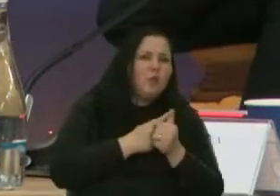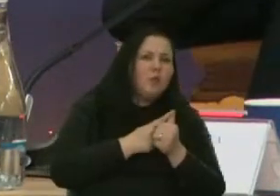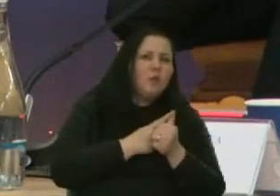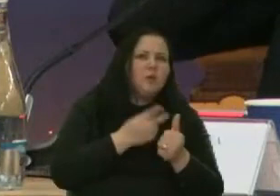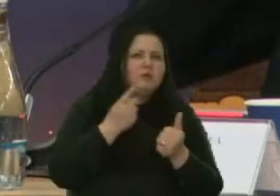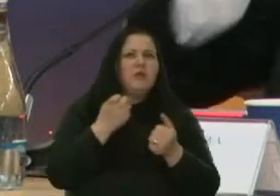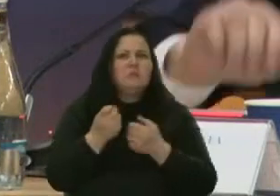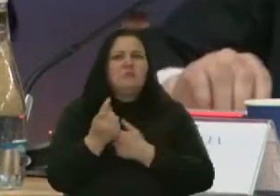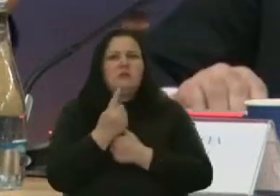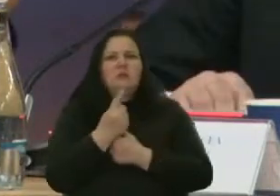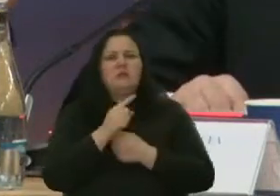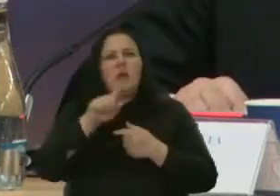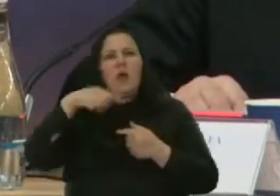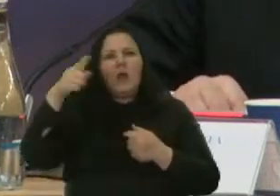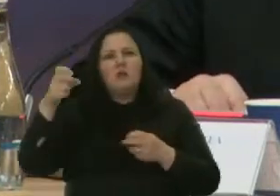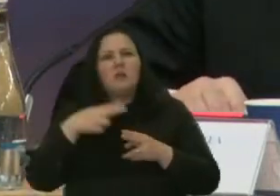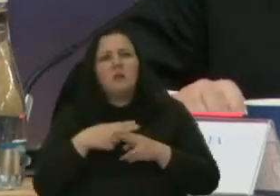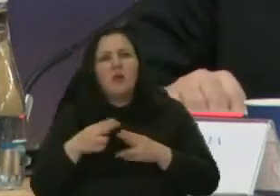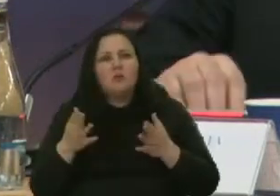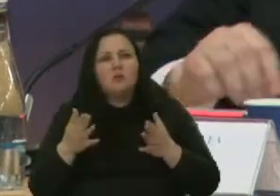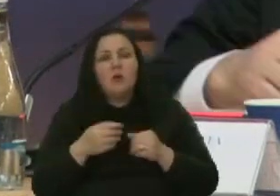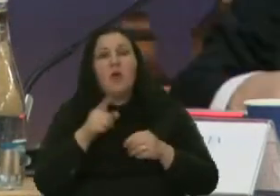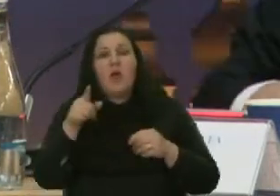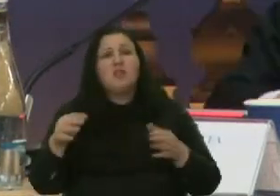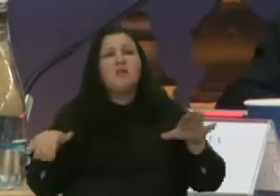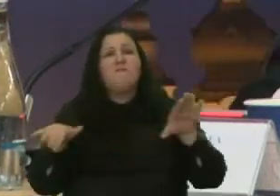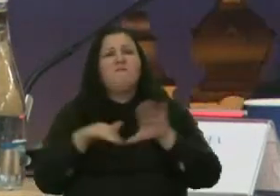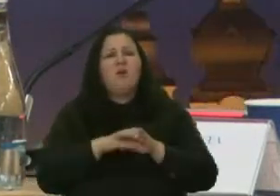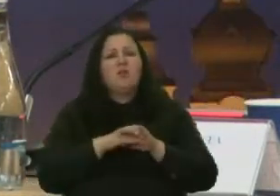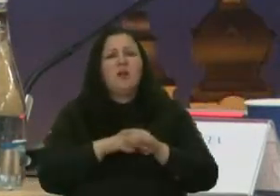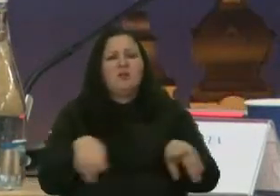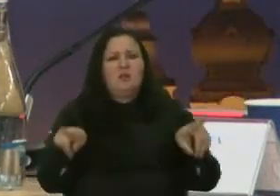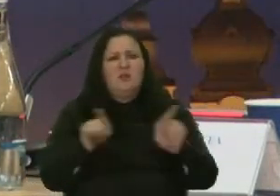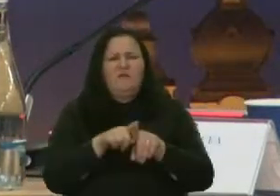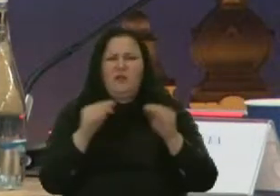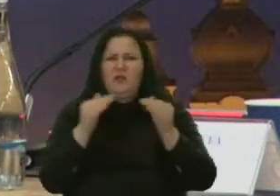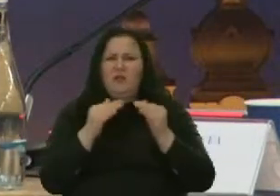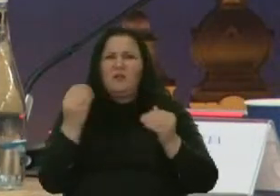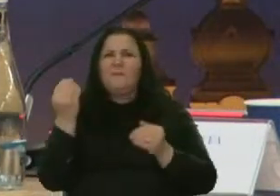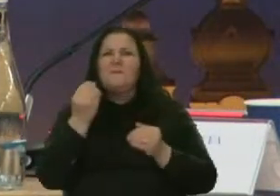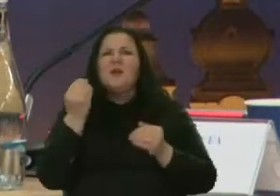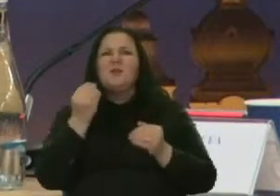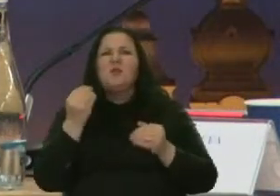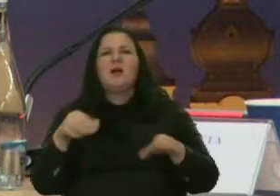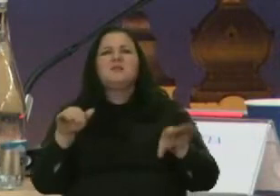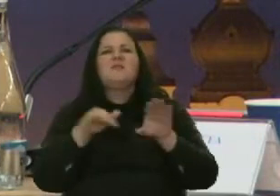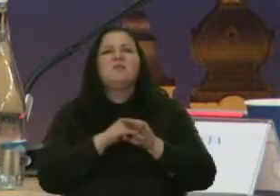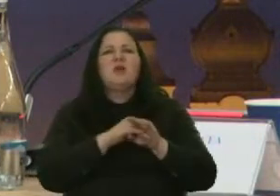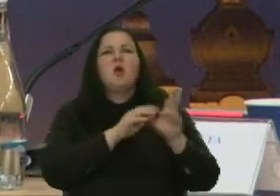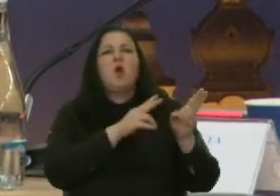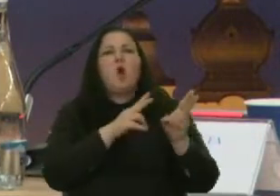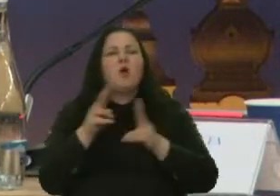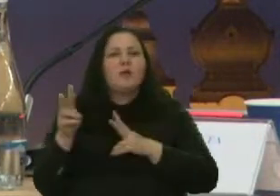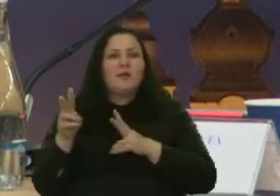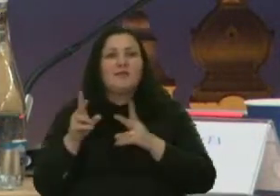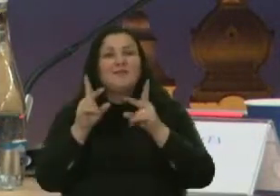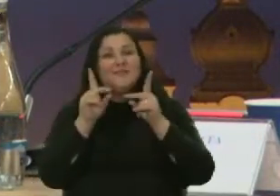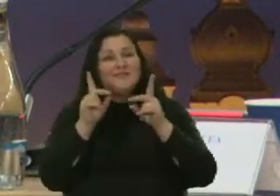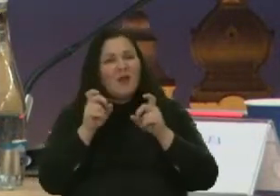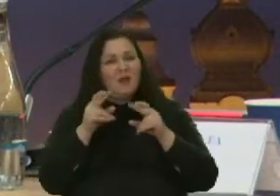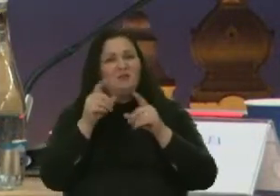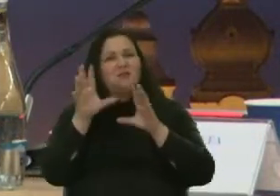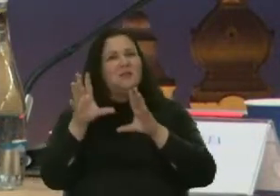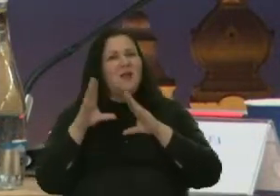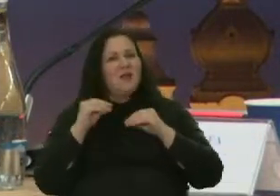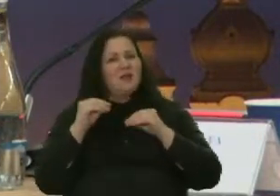clientelism de altă natură ați votat cot la cot aici la această masă pentru că ați votat corect Din punctul meu de vedere dar să acceptați